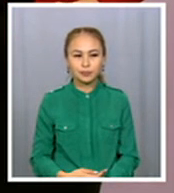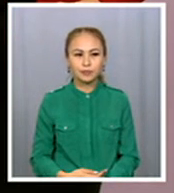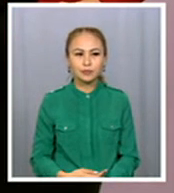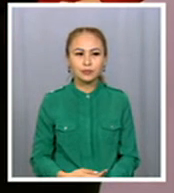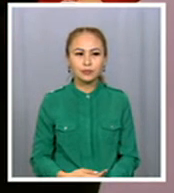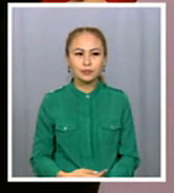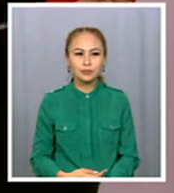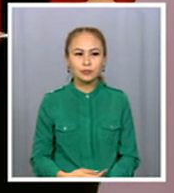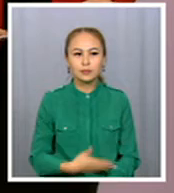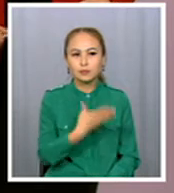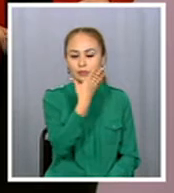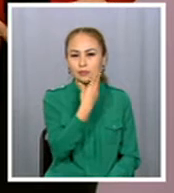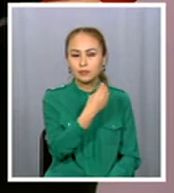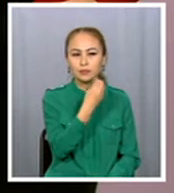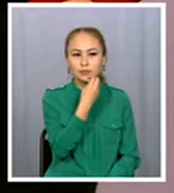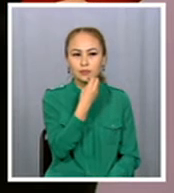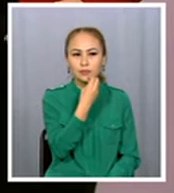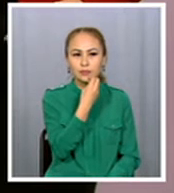Әдемі.